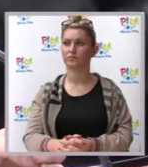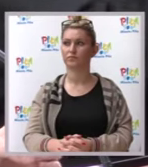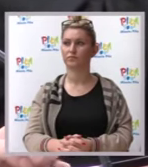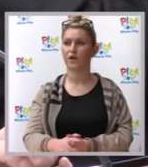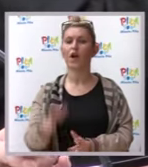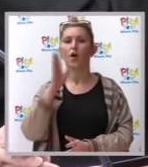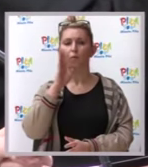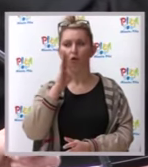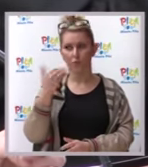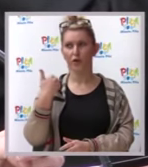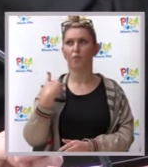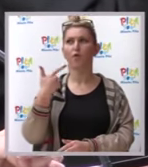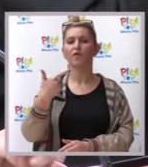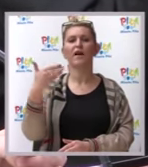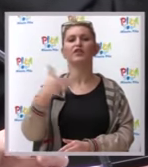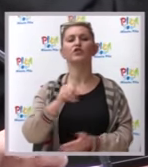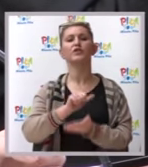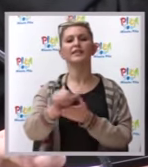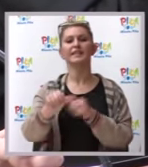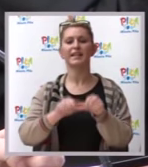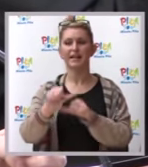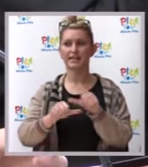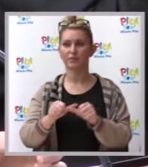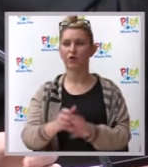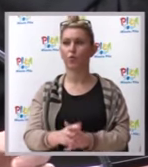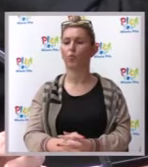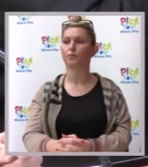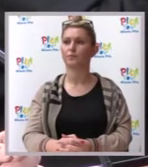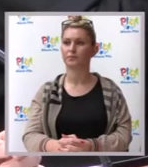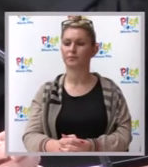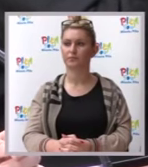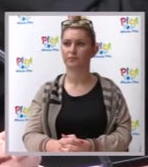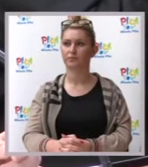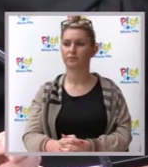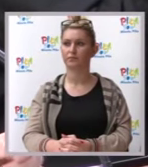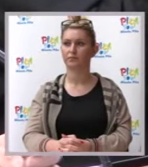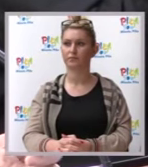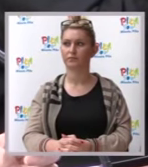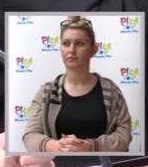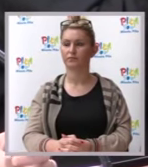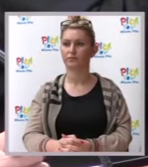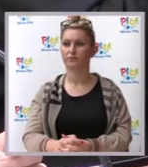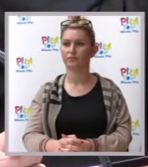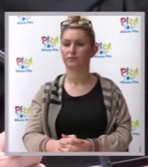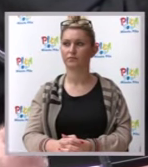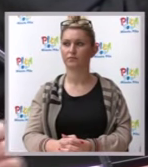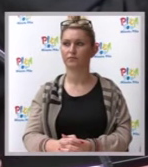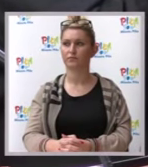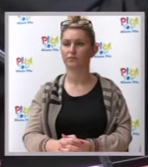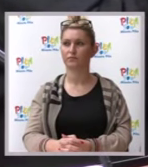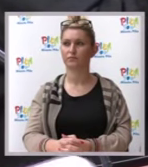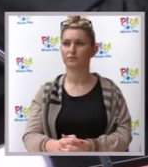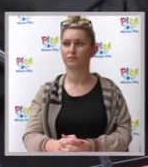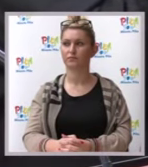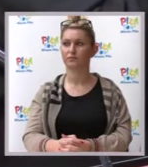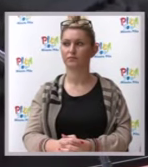roku 2011. Tam również korekta budynku działalności gospodarczej właśnie oscylowała na poziomie 50 groszy.